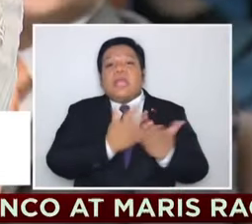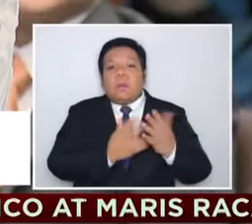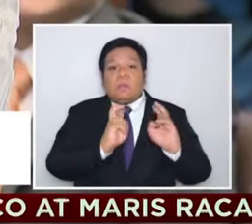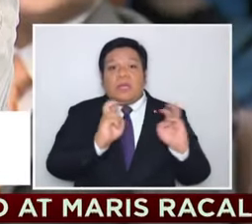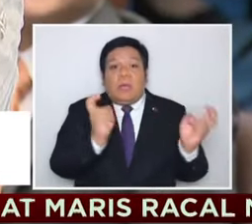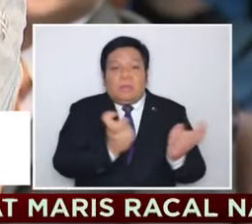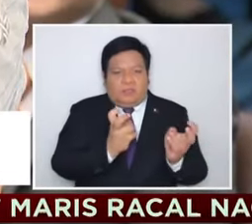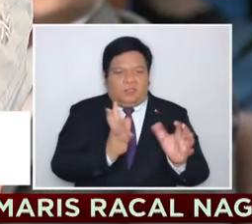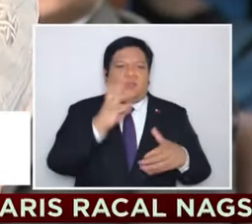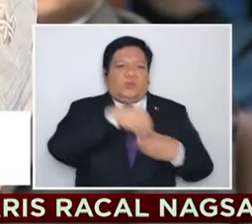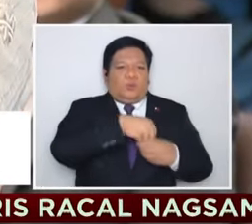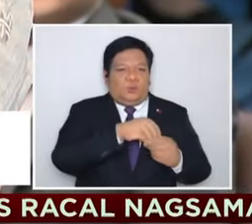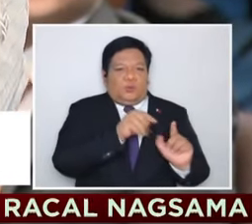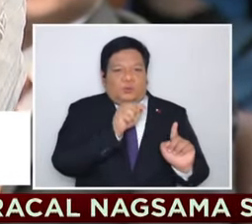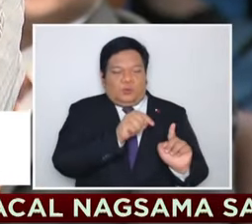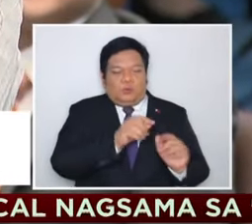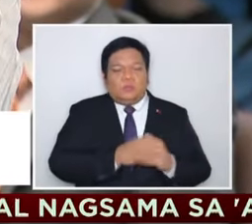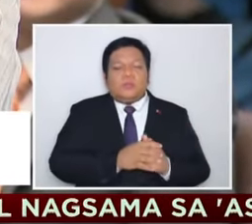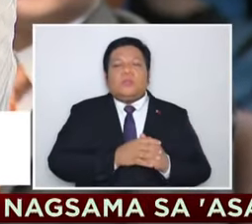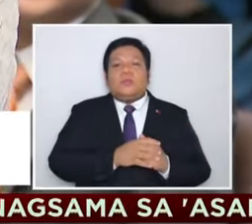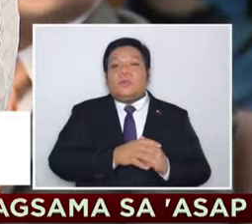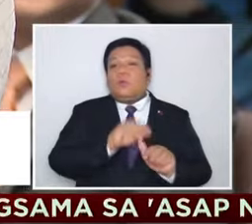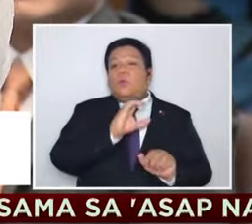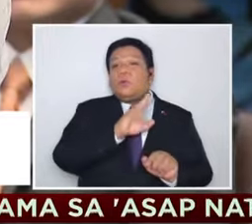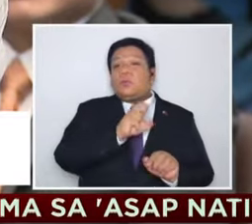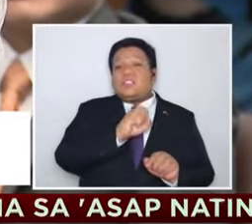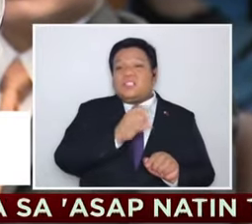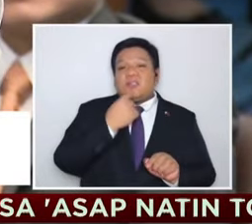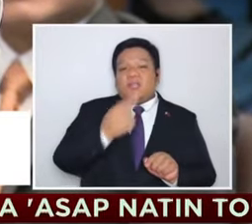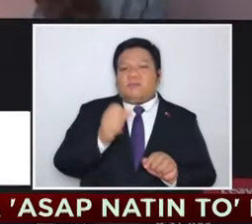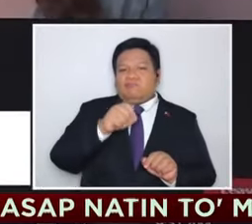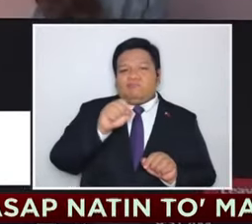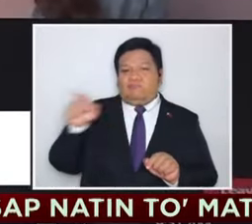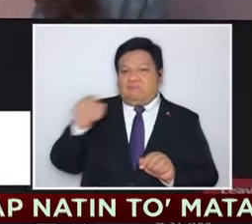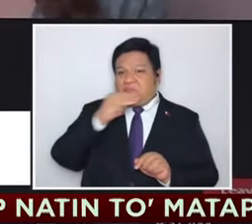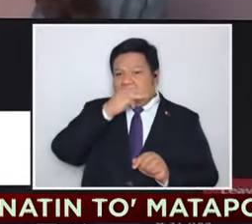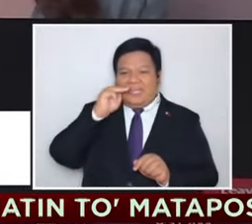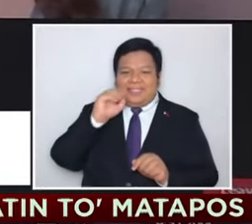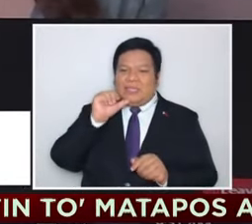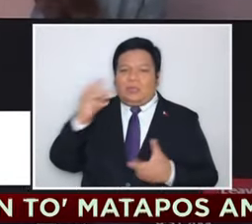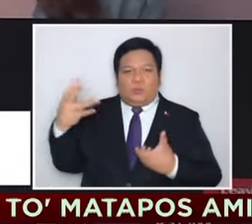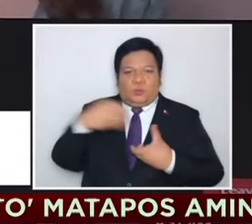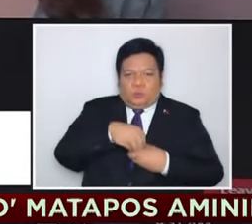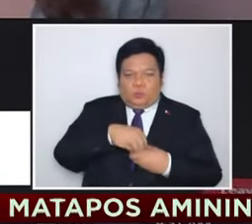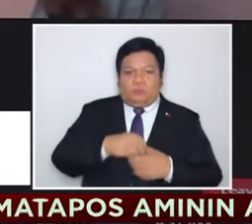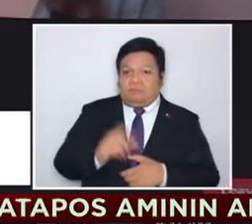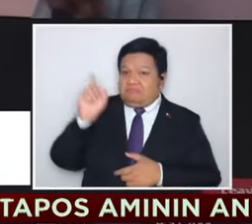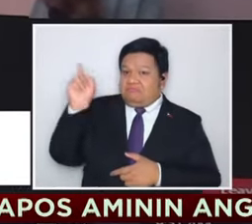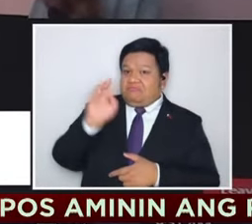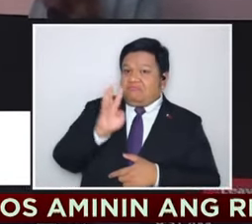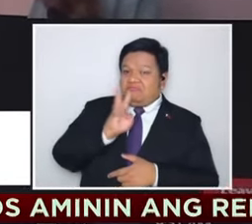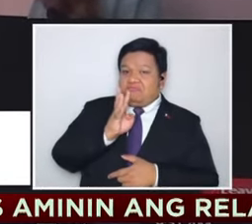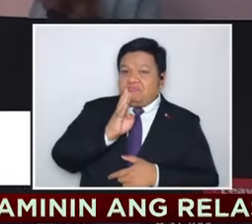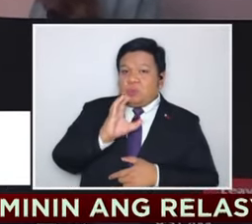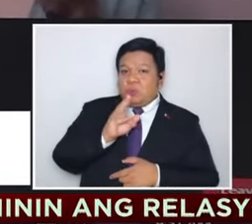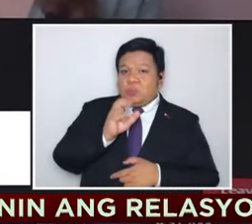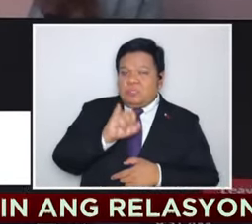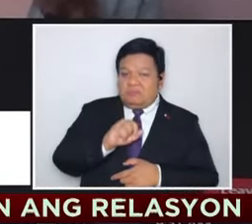gabinete. Kinumpirma ni Cusi na hindi kasama sa listahan si Pacquiao. We have been inviting